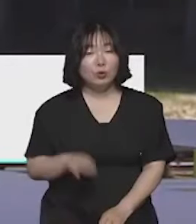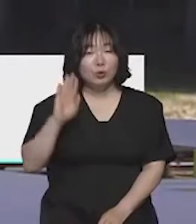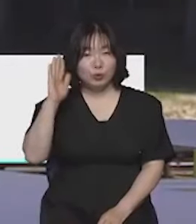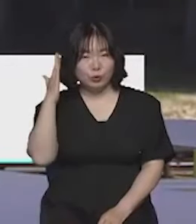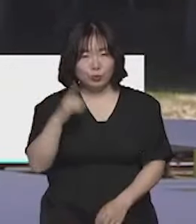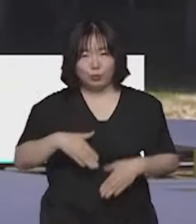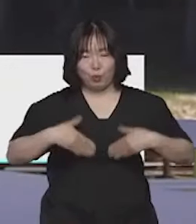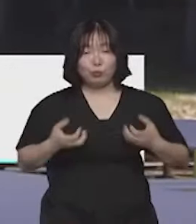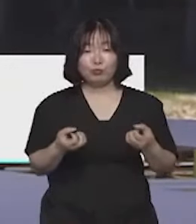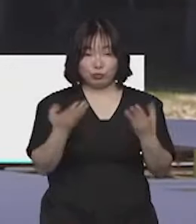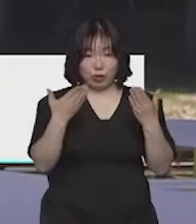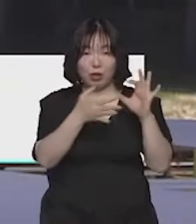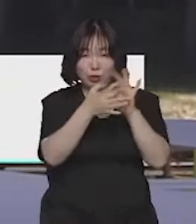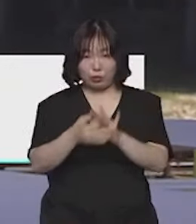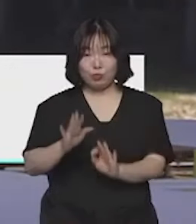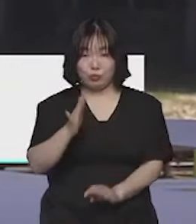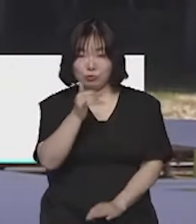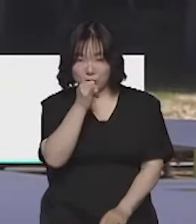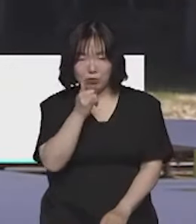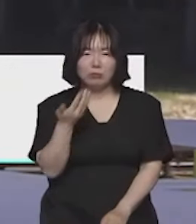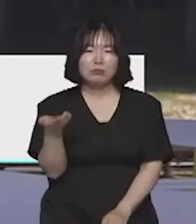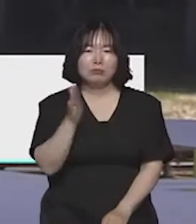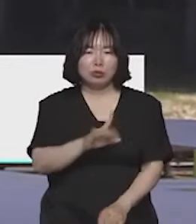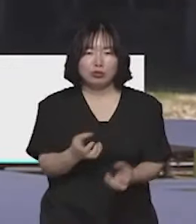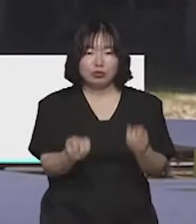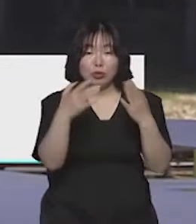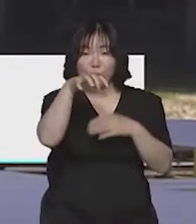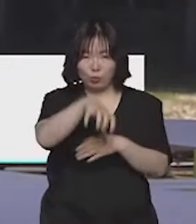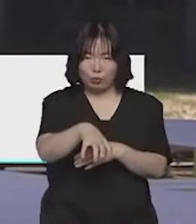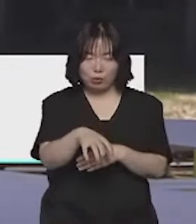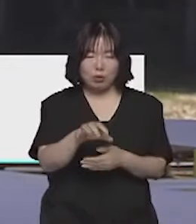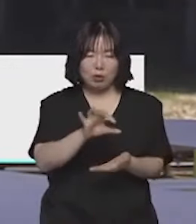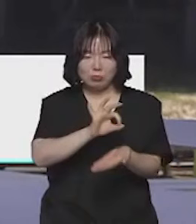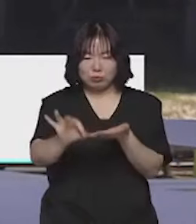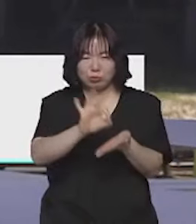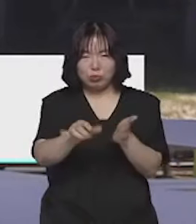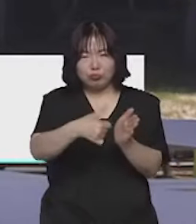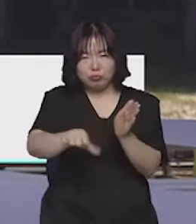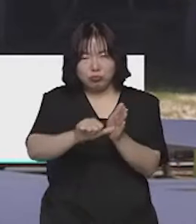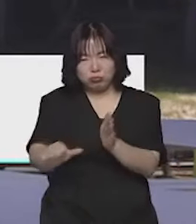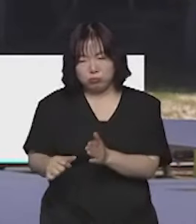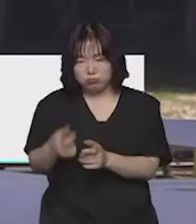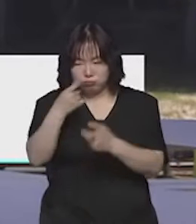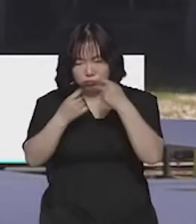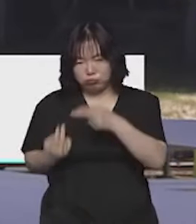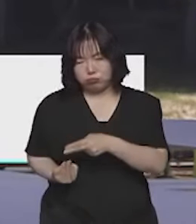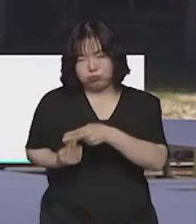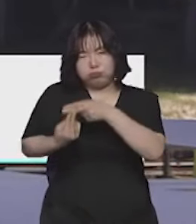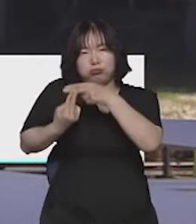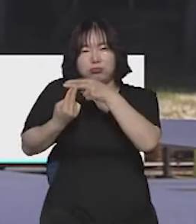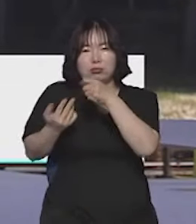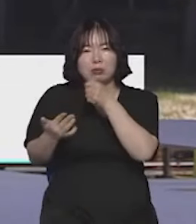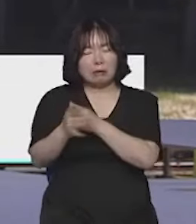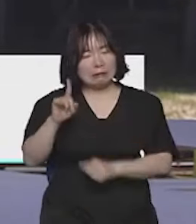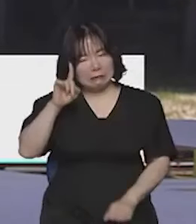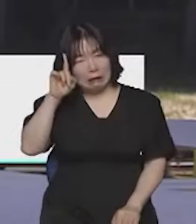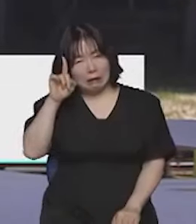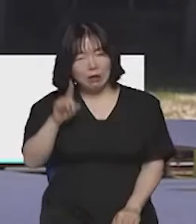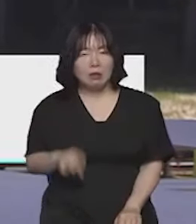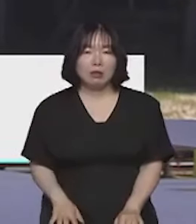요즘 봄 축제가 잇따르고 있습니다. 그런데 축제 현장에서는 쓰고 버린 일회용품이 쌓이면서 눈살을 찌푸리게 하곤